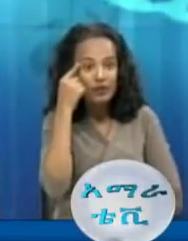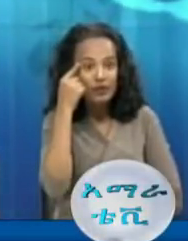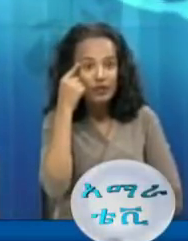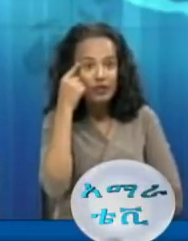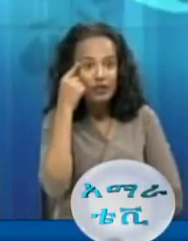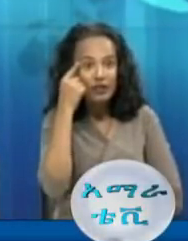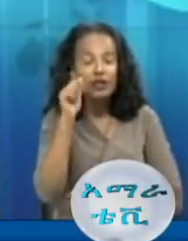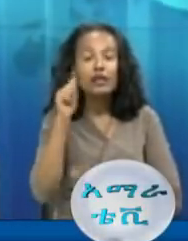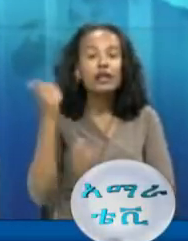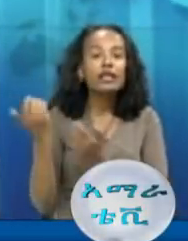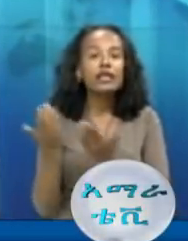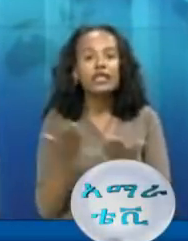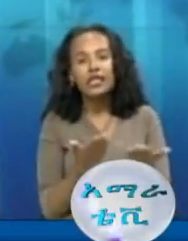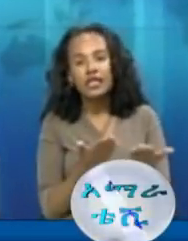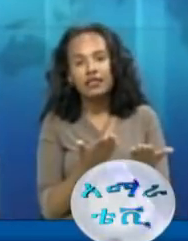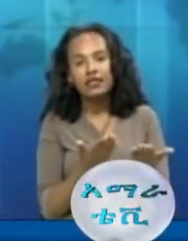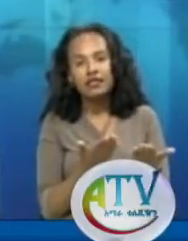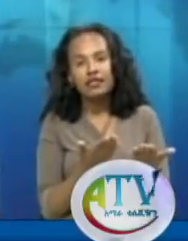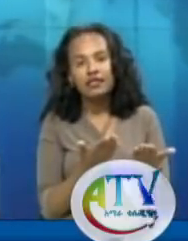انقدنت